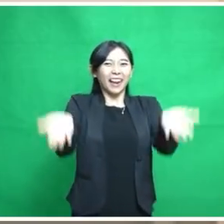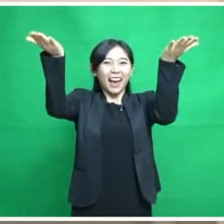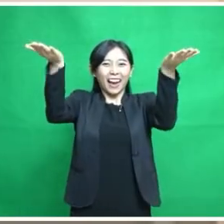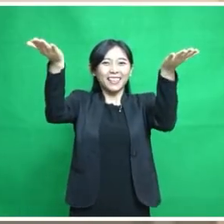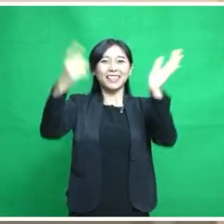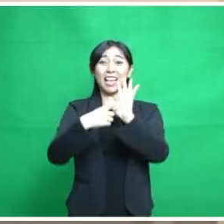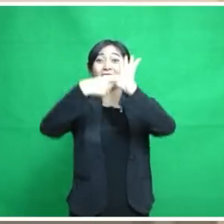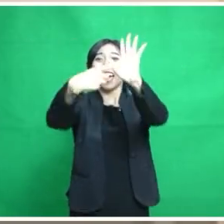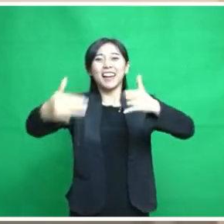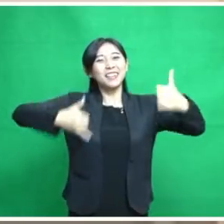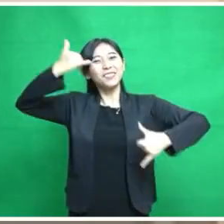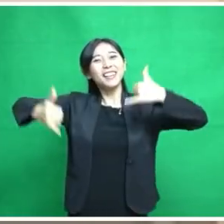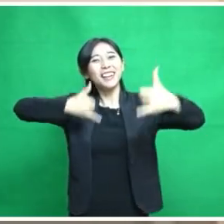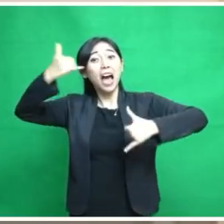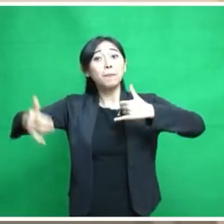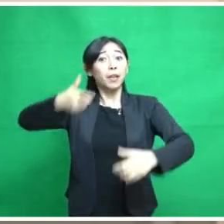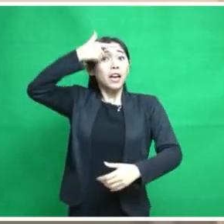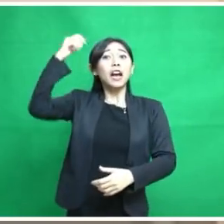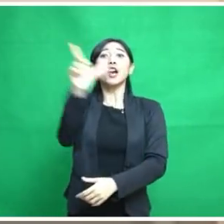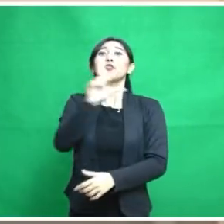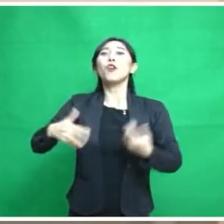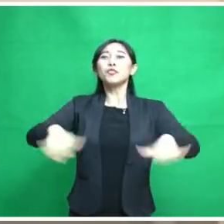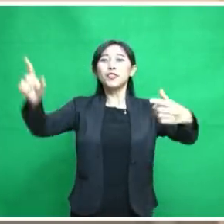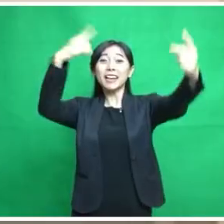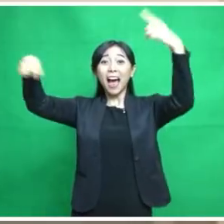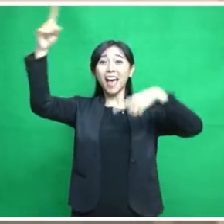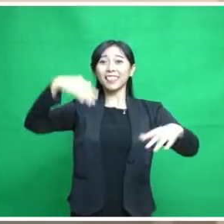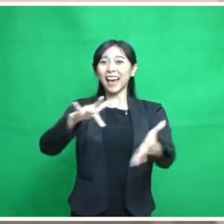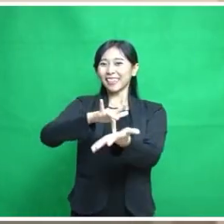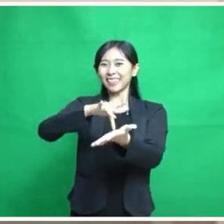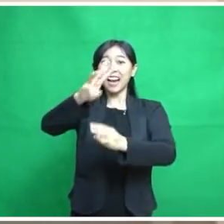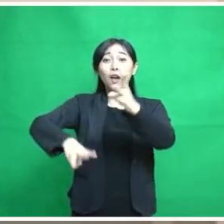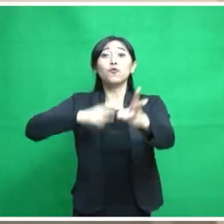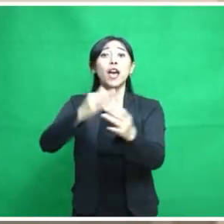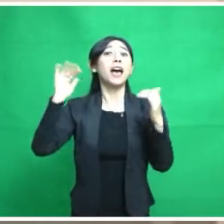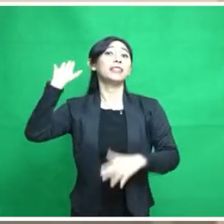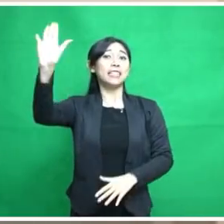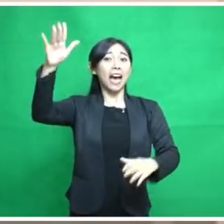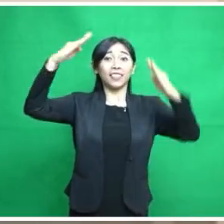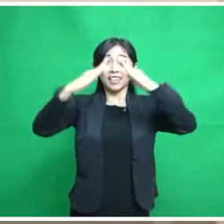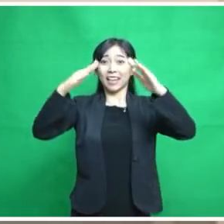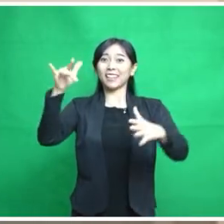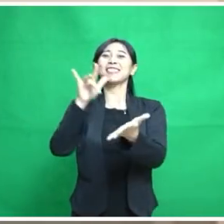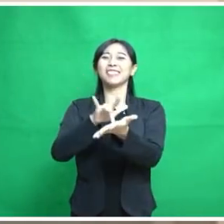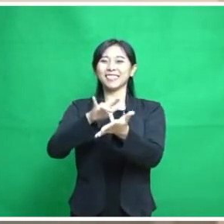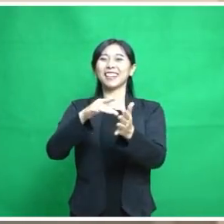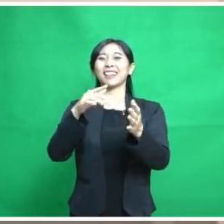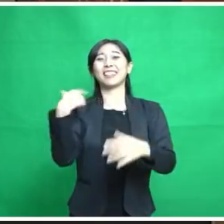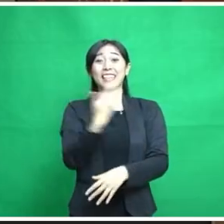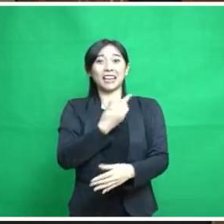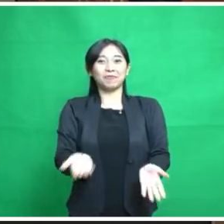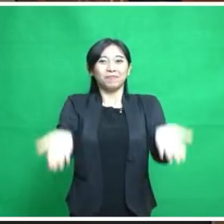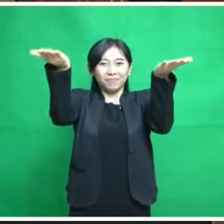sebagai tanda kegembiraan. Sebab Tuhan sudah datang di tengah dunia dan Ia tinggal di antara kita. Mari